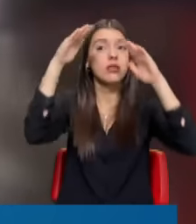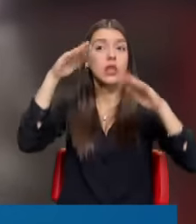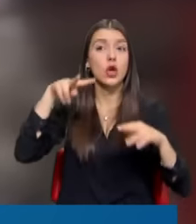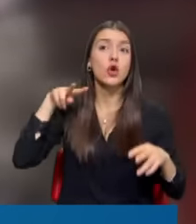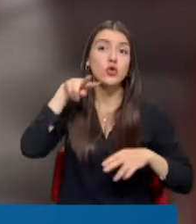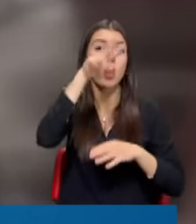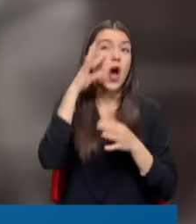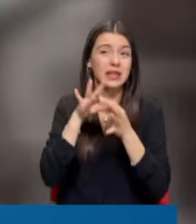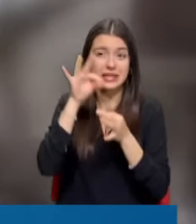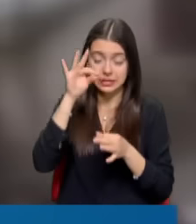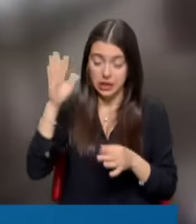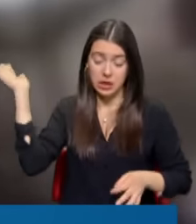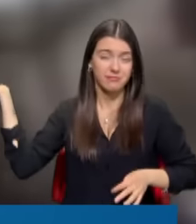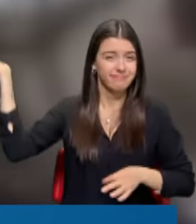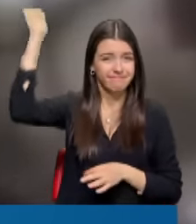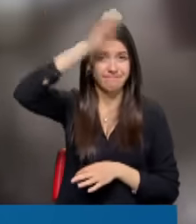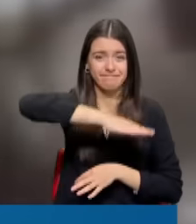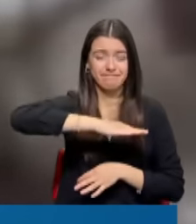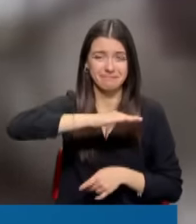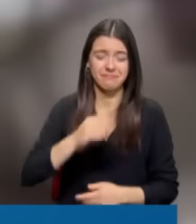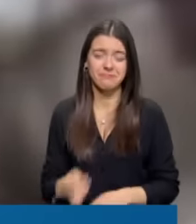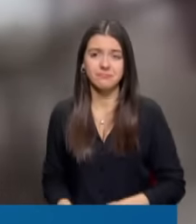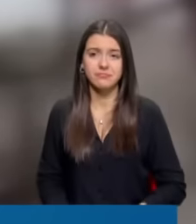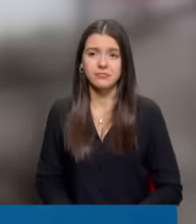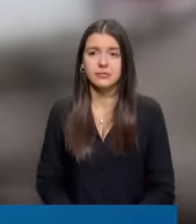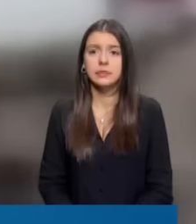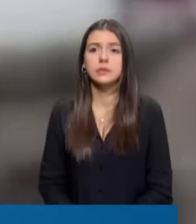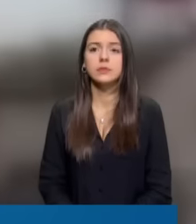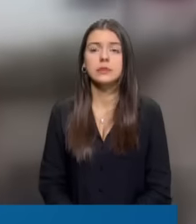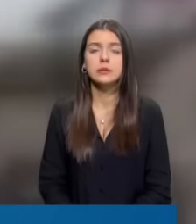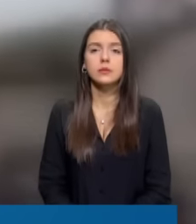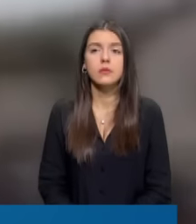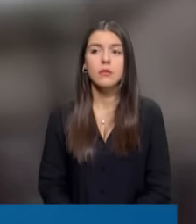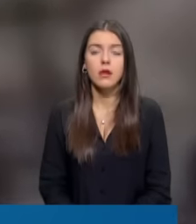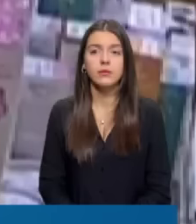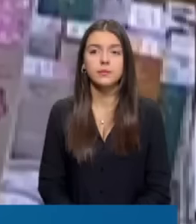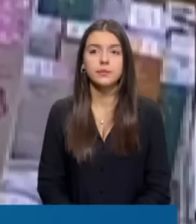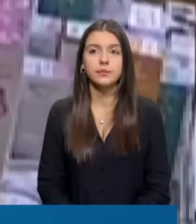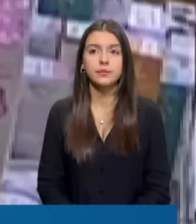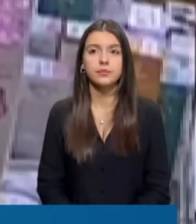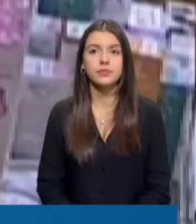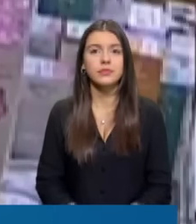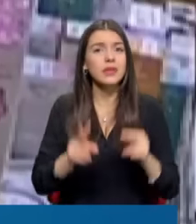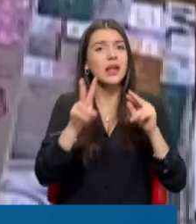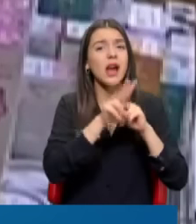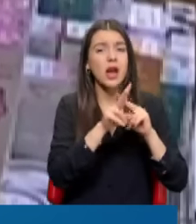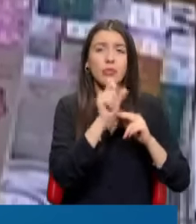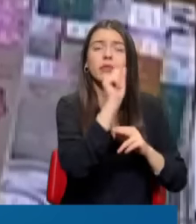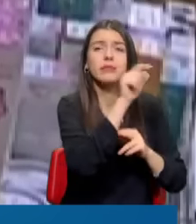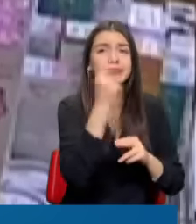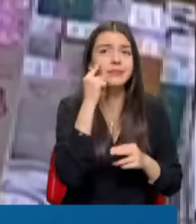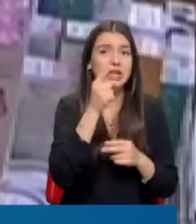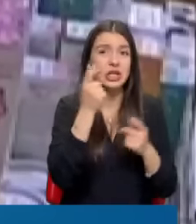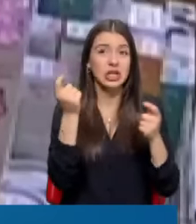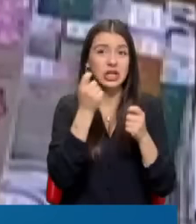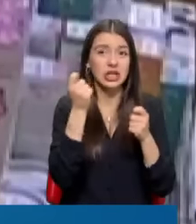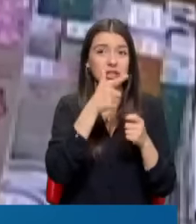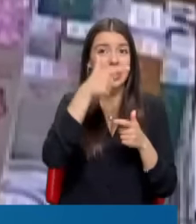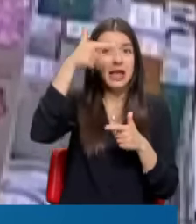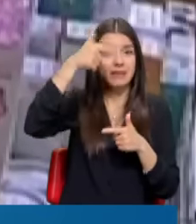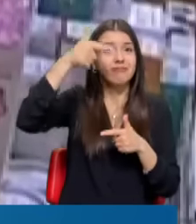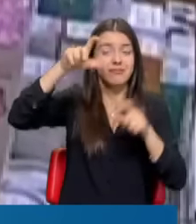yürüyenlerin üzerine uçtu. Karabük'te bir iş yerinin reklam panosu böyle